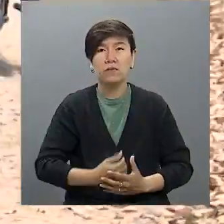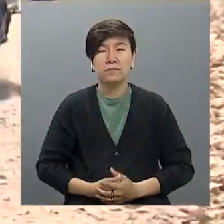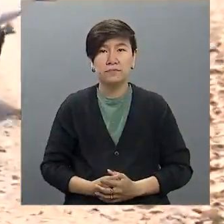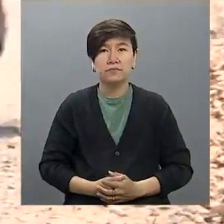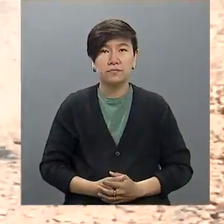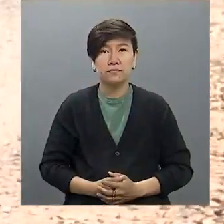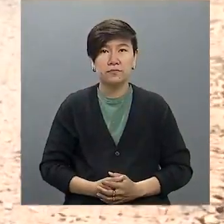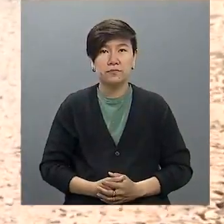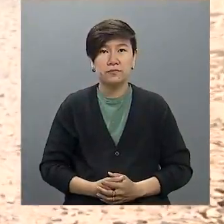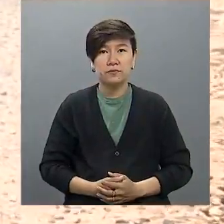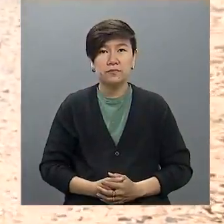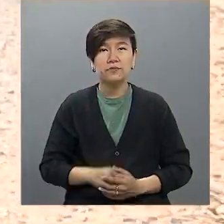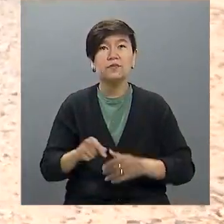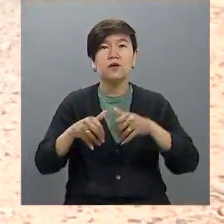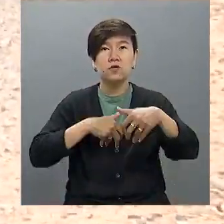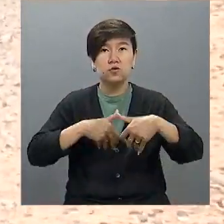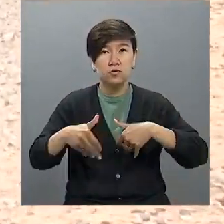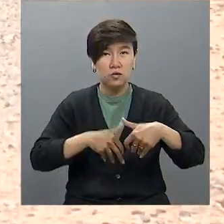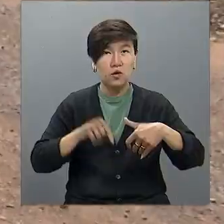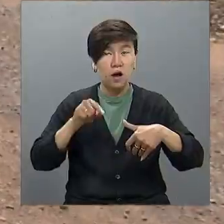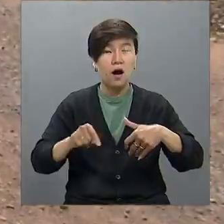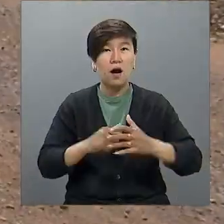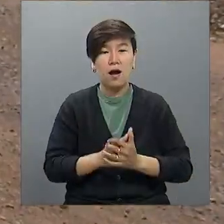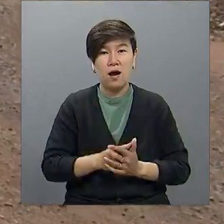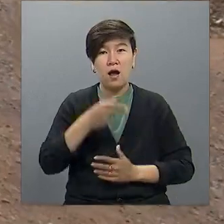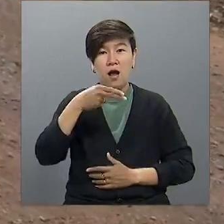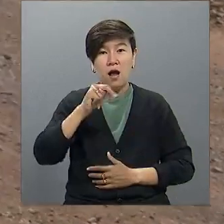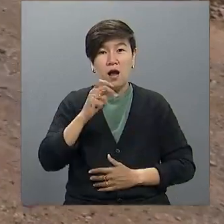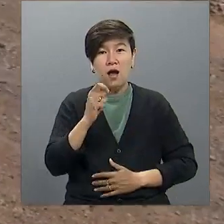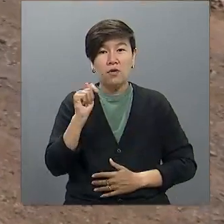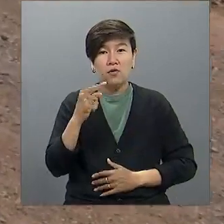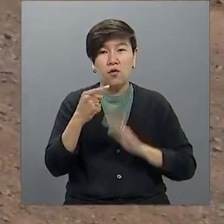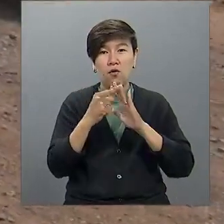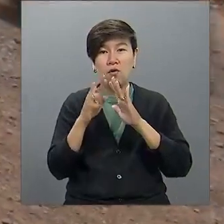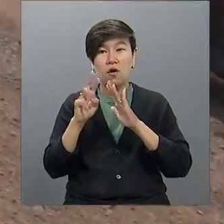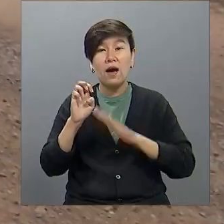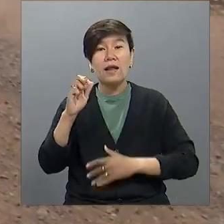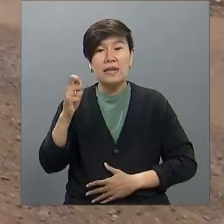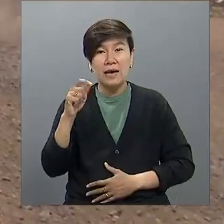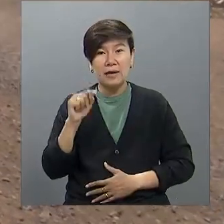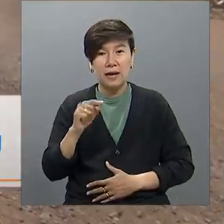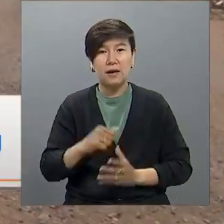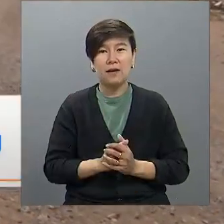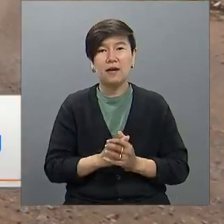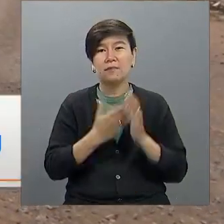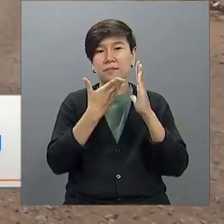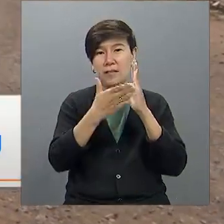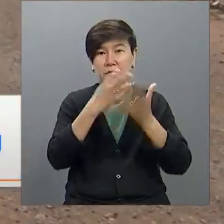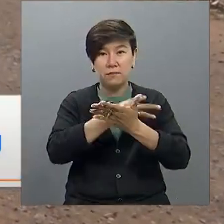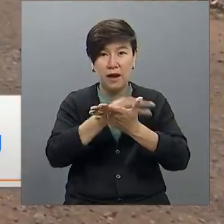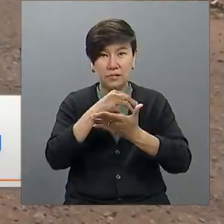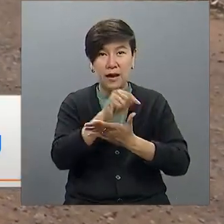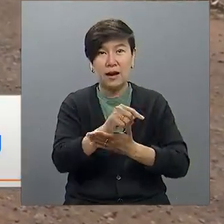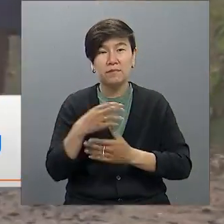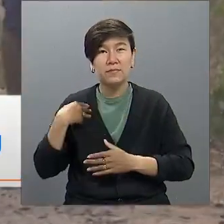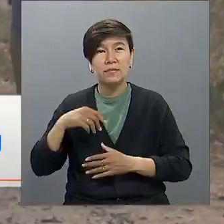ชาวบ้านหนองกลางโคกค่ะตำบลหนองเรืออำเภอนาเชือกจังหวัดมหาสารคามค่ะก็พาทีมข่าวไปตรวจสอบ